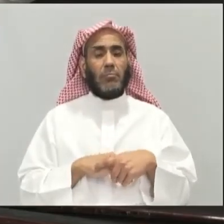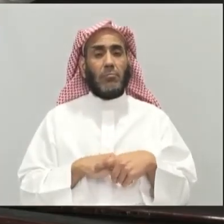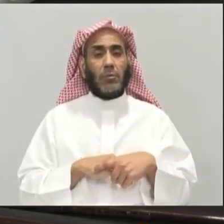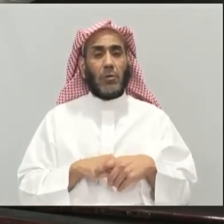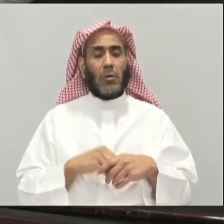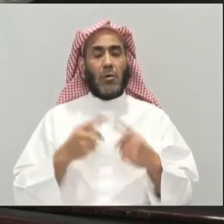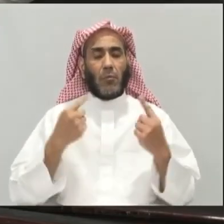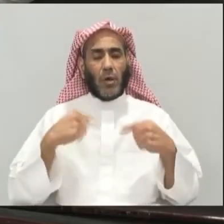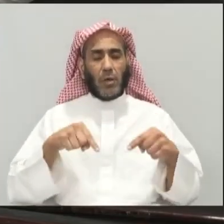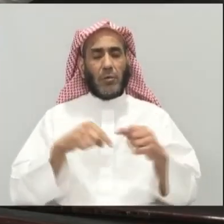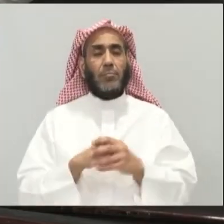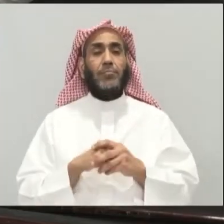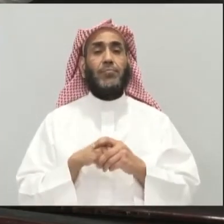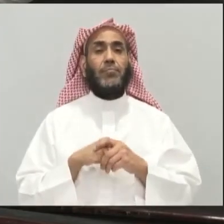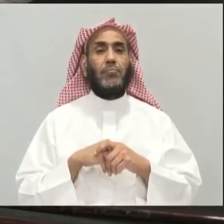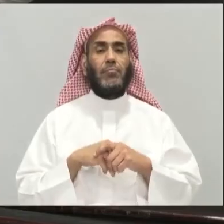في حياتنا